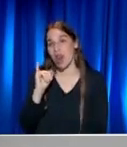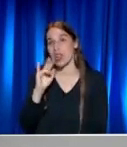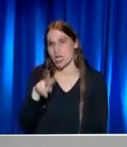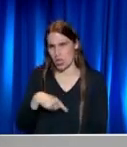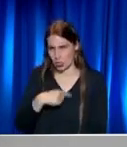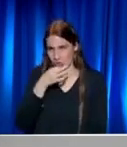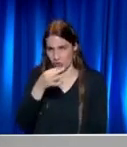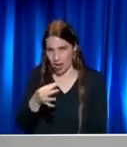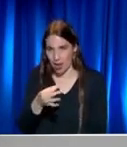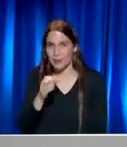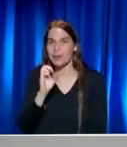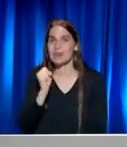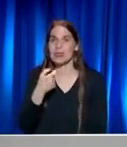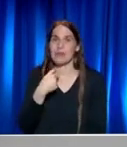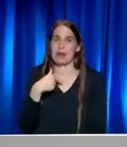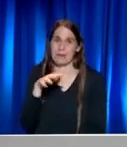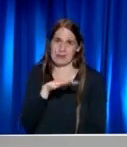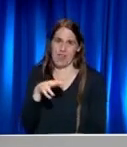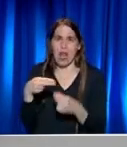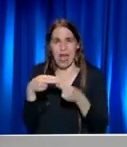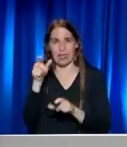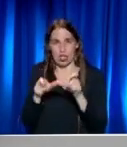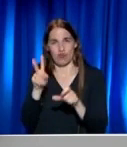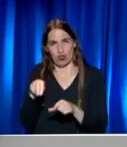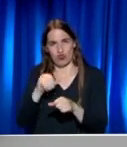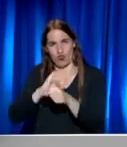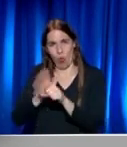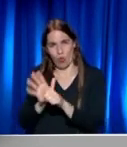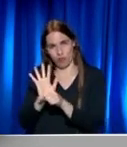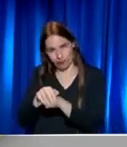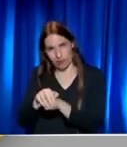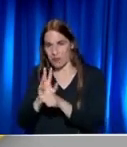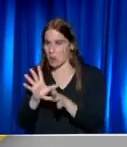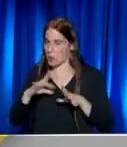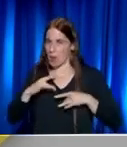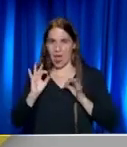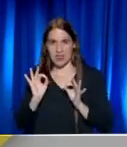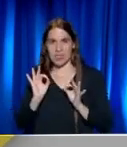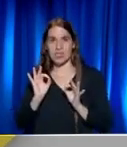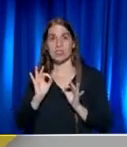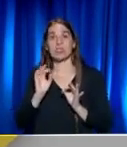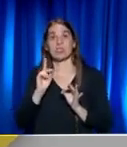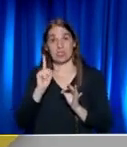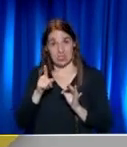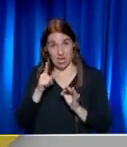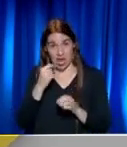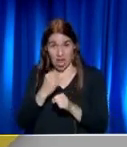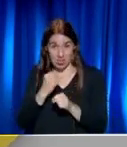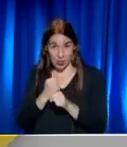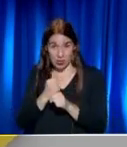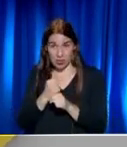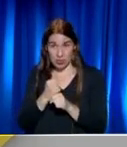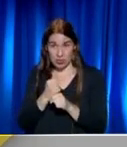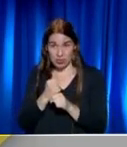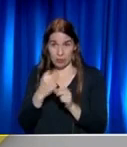אם אני הייתי בסביבה ליד אנשים עם קורונה ולא נדבקתי ועדיין צריך לעשות לי בדיקות, ולאחד הרופאים